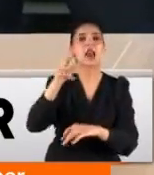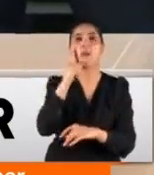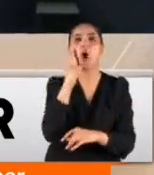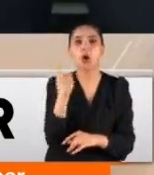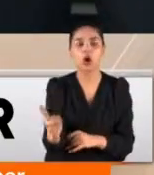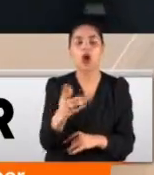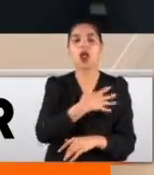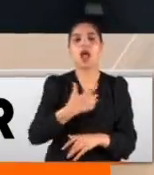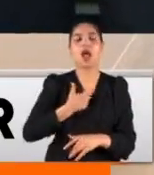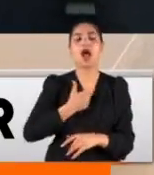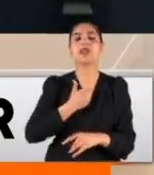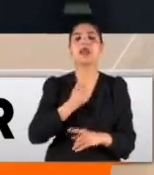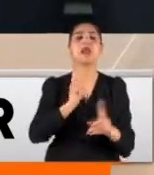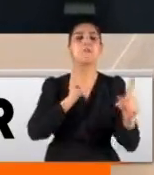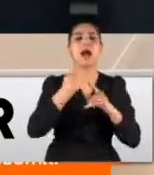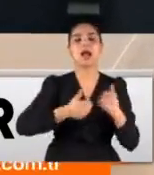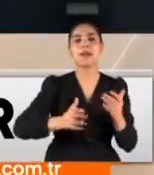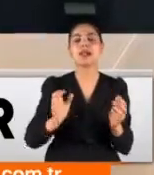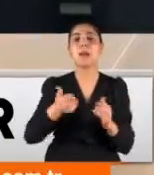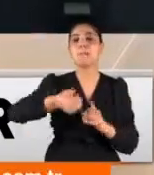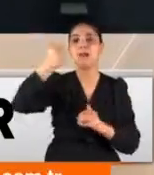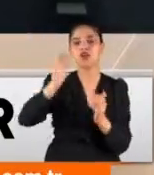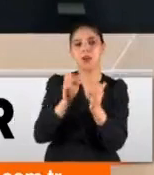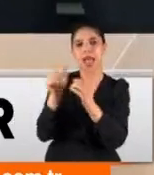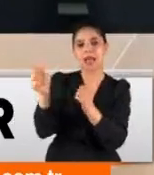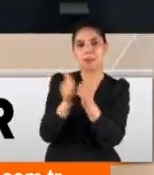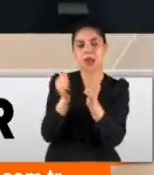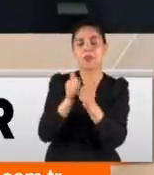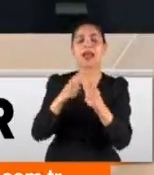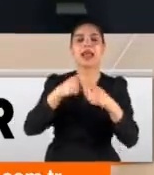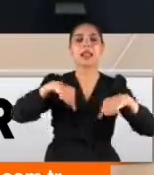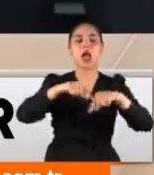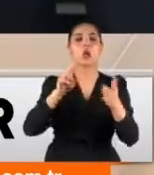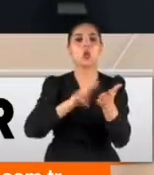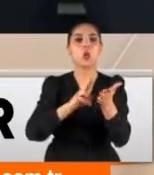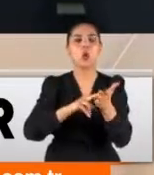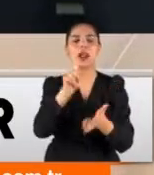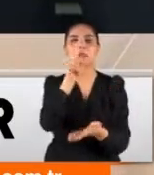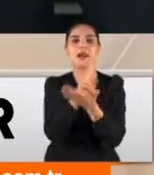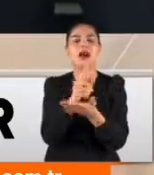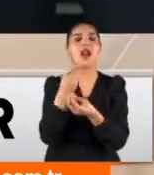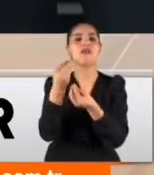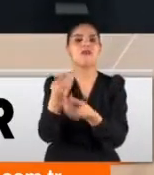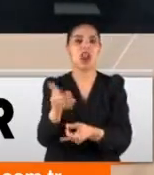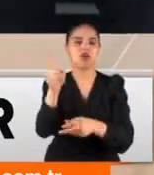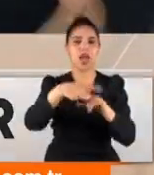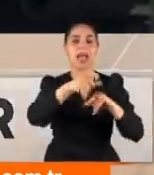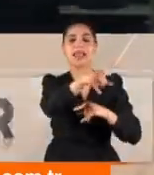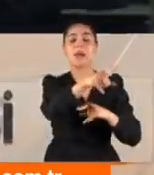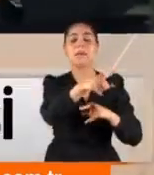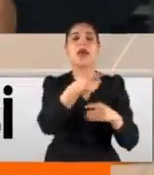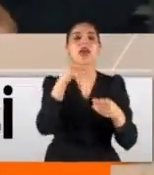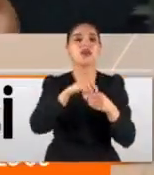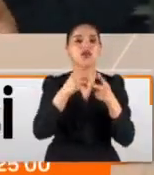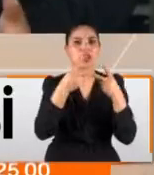Anayasa Mahkemesi başkanı Zühtü Arslan ve Ekibi genel kurulu üyeleri oturacaklar ve Bir Karar verecekler HDP yönelik açılan